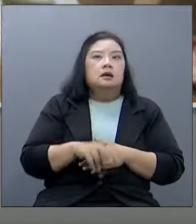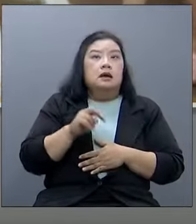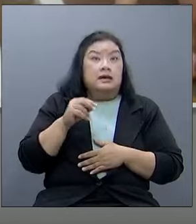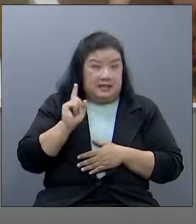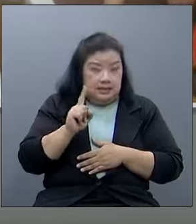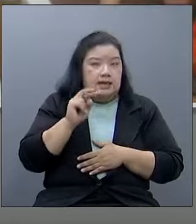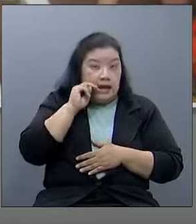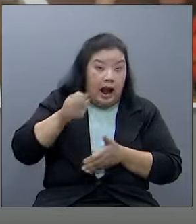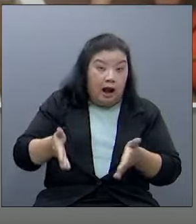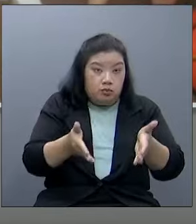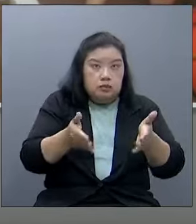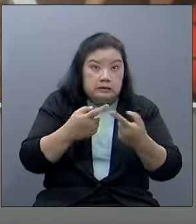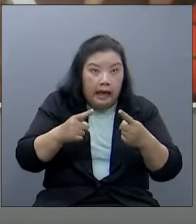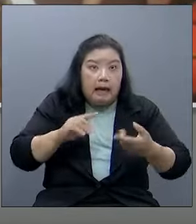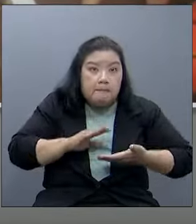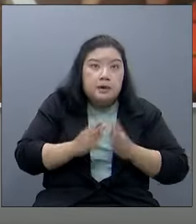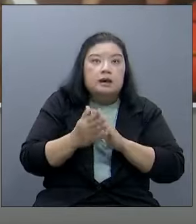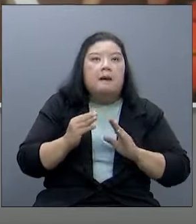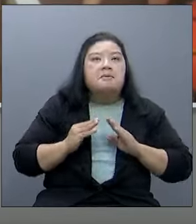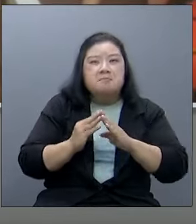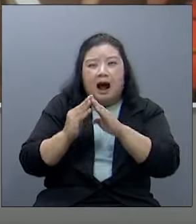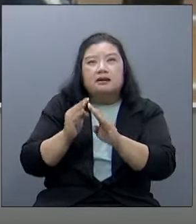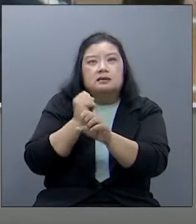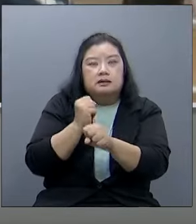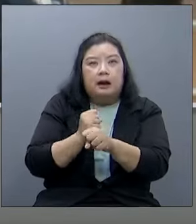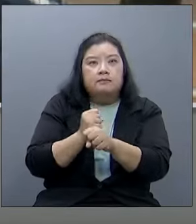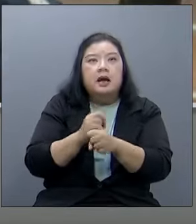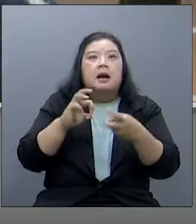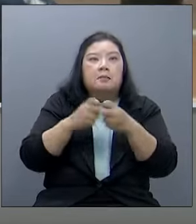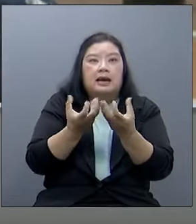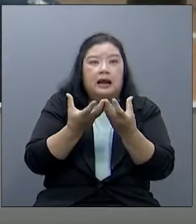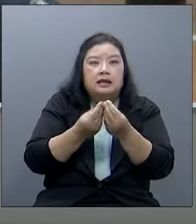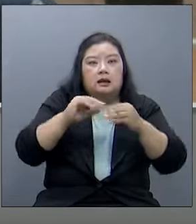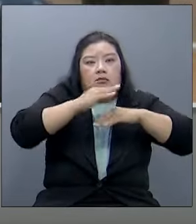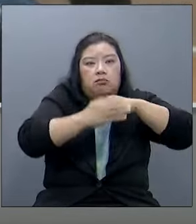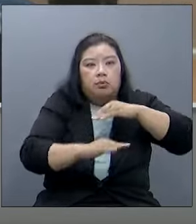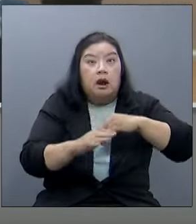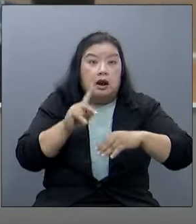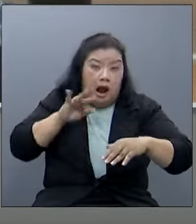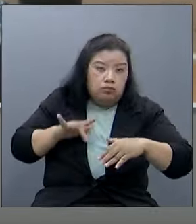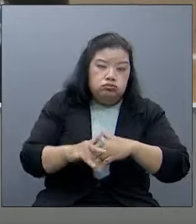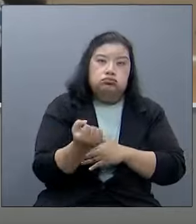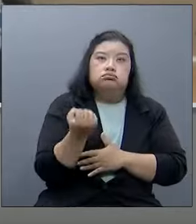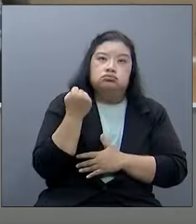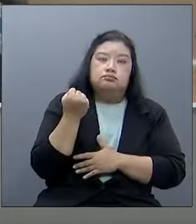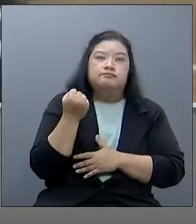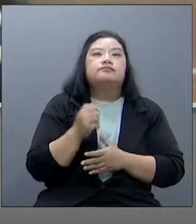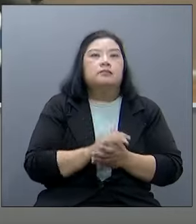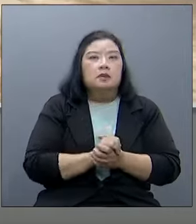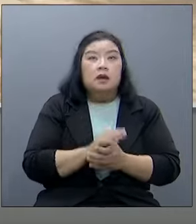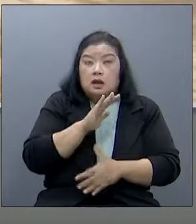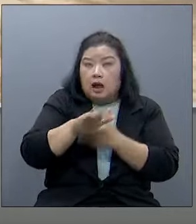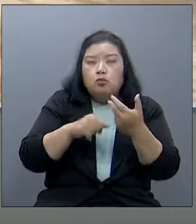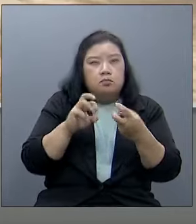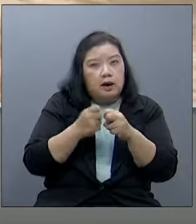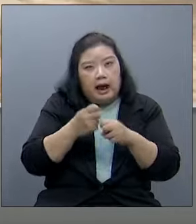นแต่ส่ที่มัไม่เปลี่ยนคอความลาดชันของพื้นที่ซึ่งทำใหน้ำมาไวและรุ่นแรงและส่งที่น่าเสียใจท